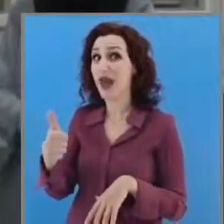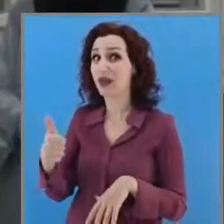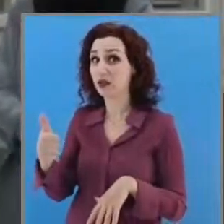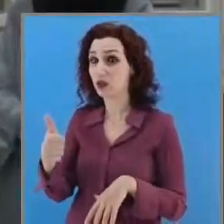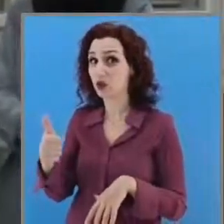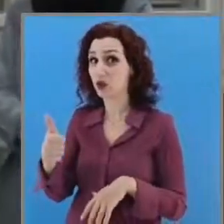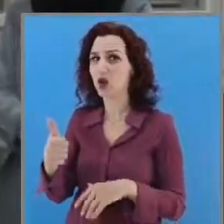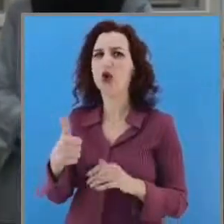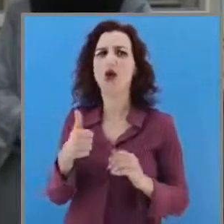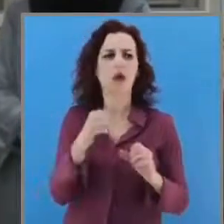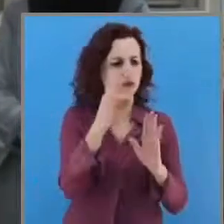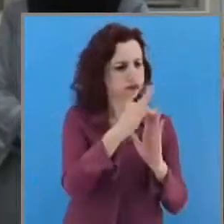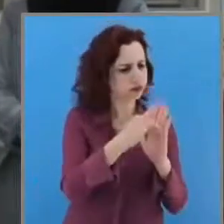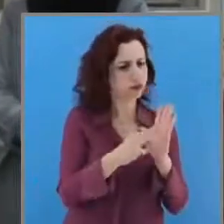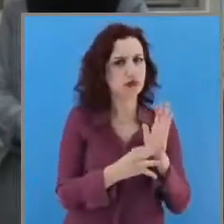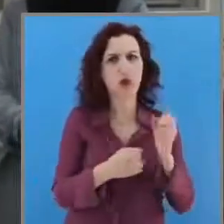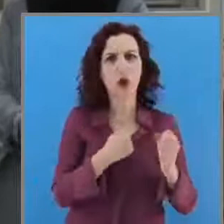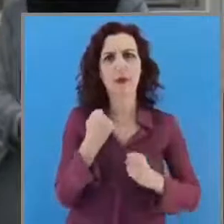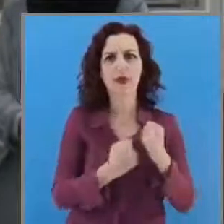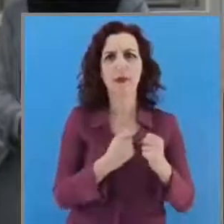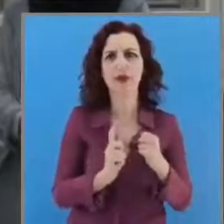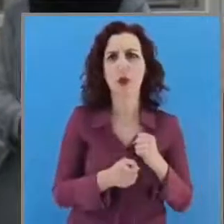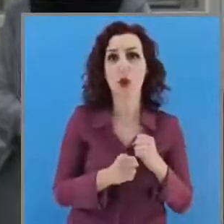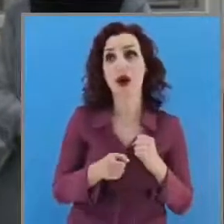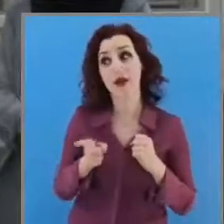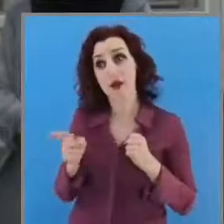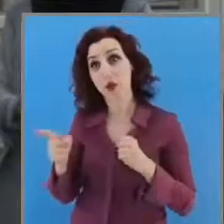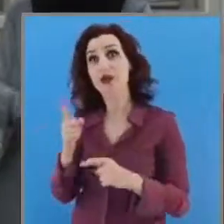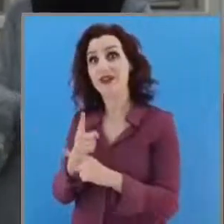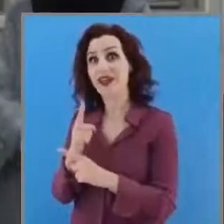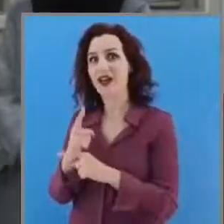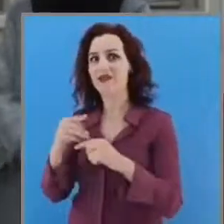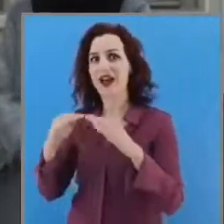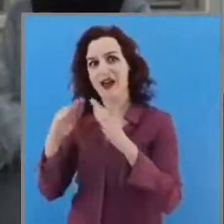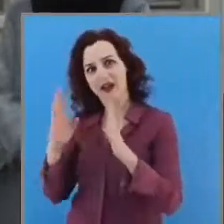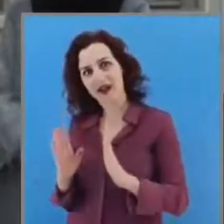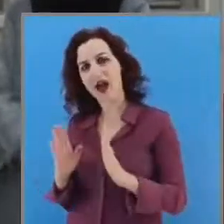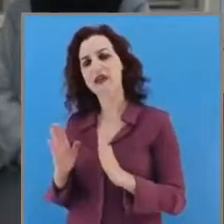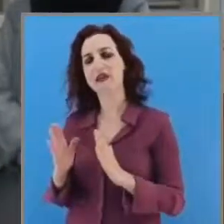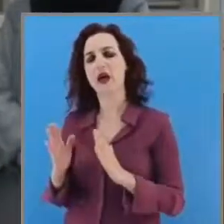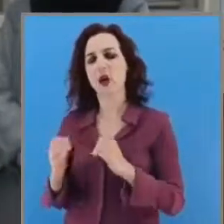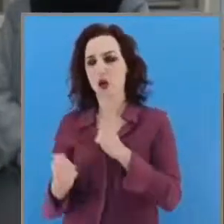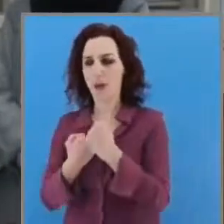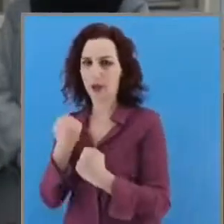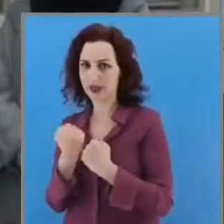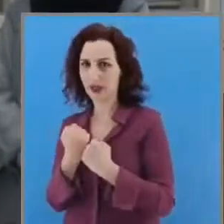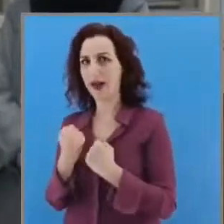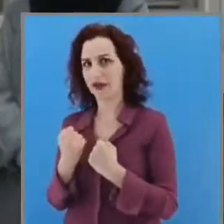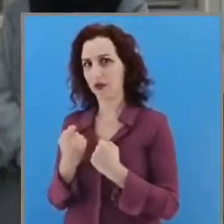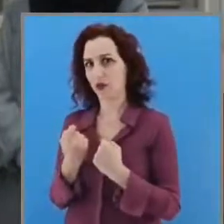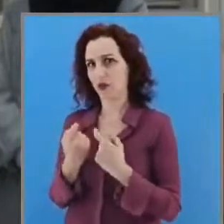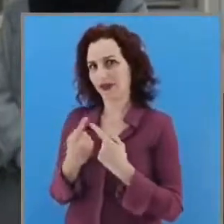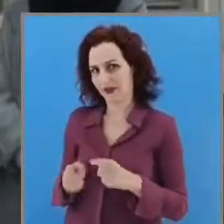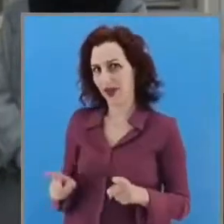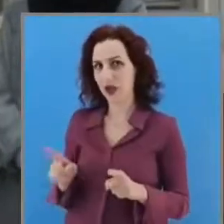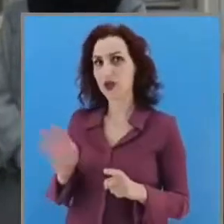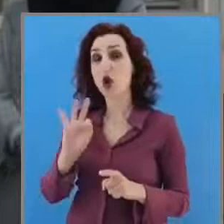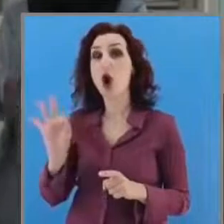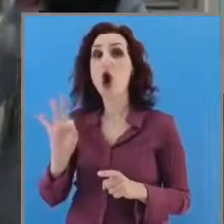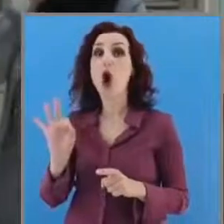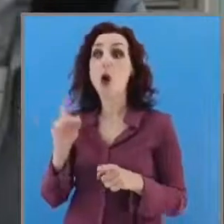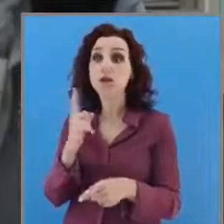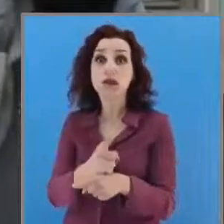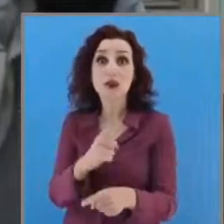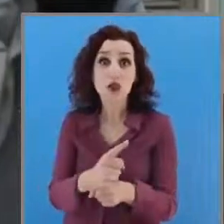determinate modo di vivere all'interno dell'appartamento o nel caso essere trasferito in uno degli hotel Covid